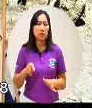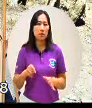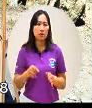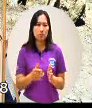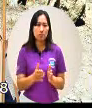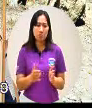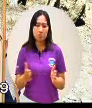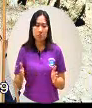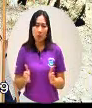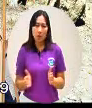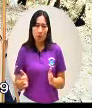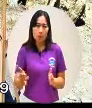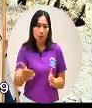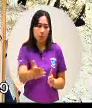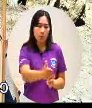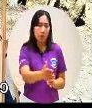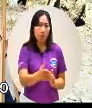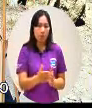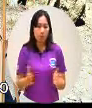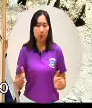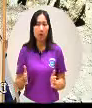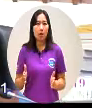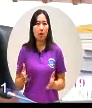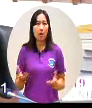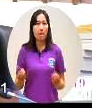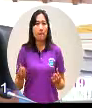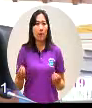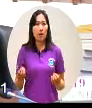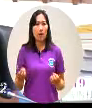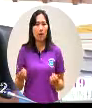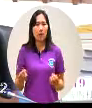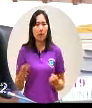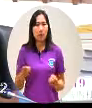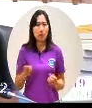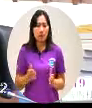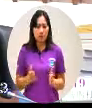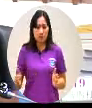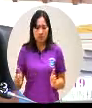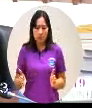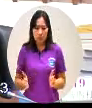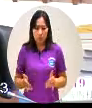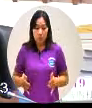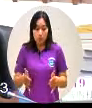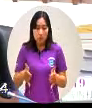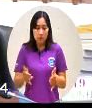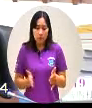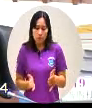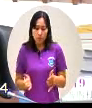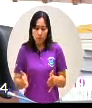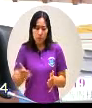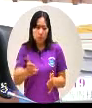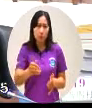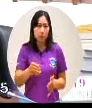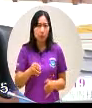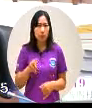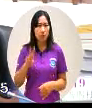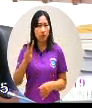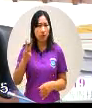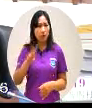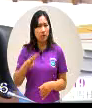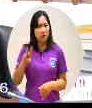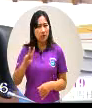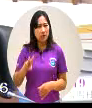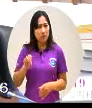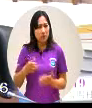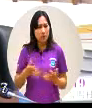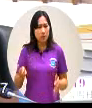吼，这地无拓宽啦，市长，你知影讲有一座路无拓宽的啦，这座路开辟一个2000-2000几万，进度做两年，甲